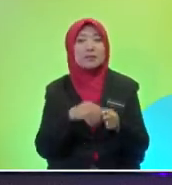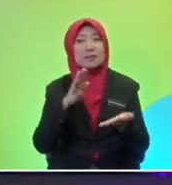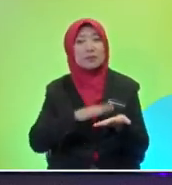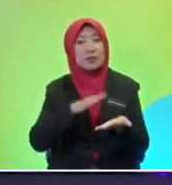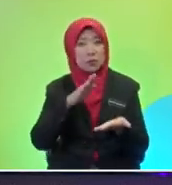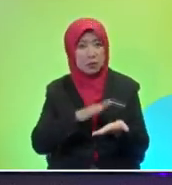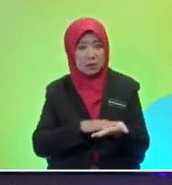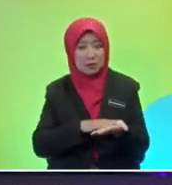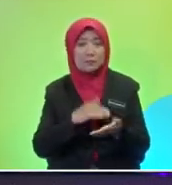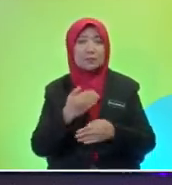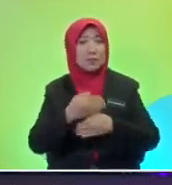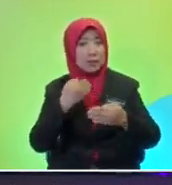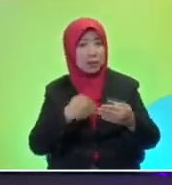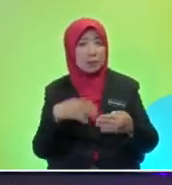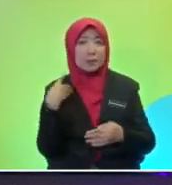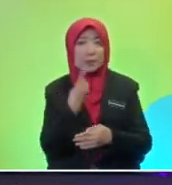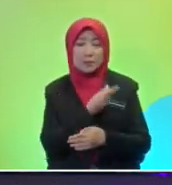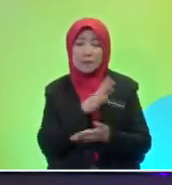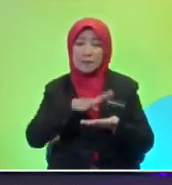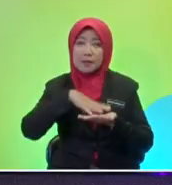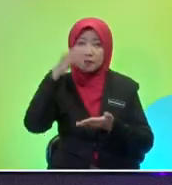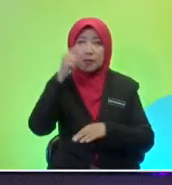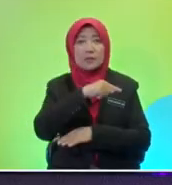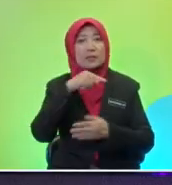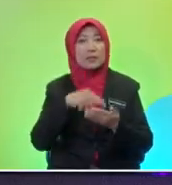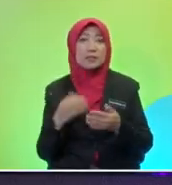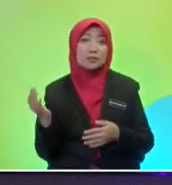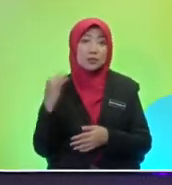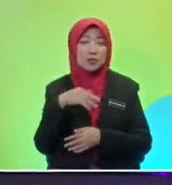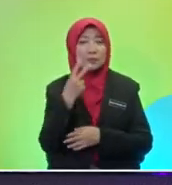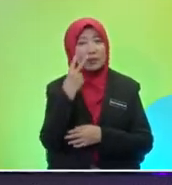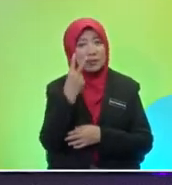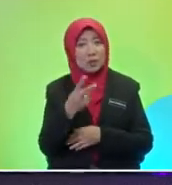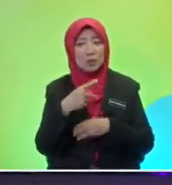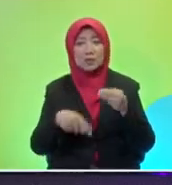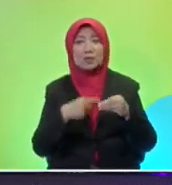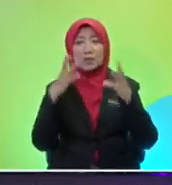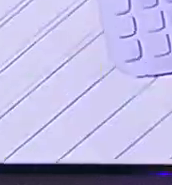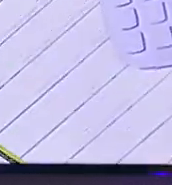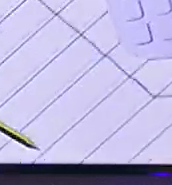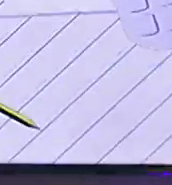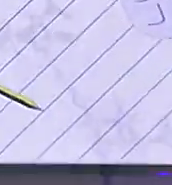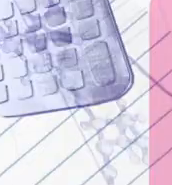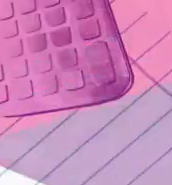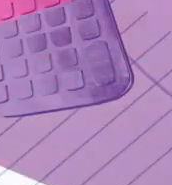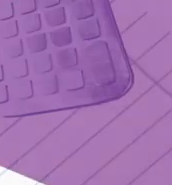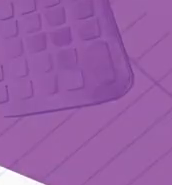melanjutkan kelangsungan pada hari ini kita saksikan terlebih dahulu profil guru kita